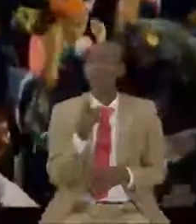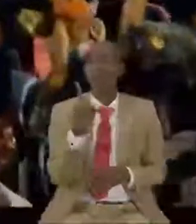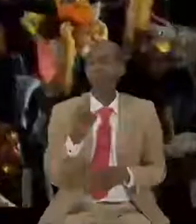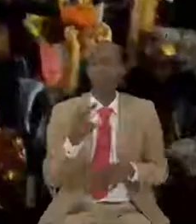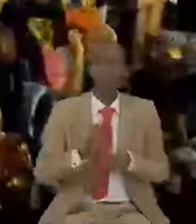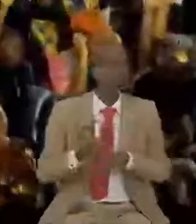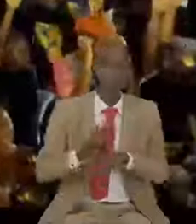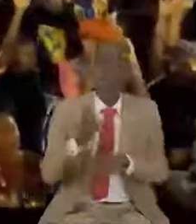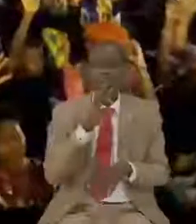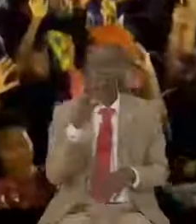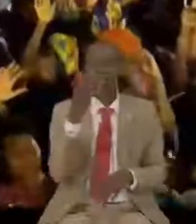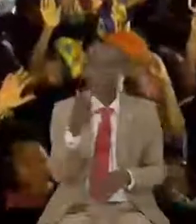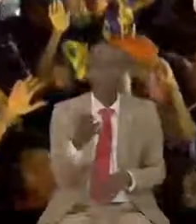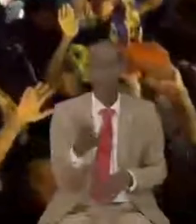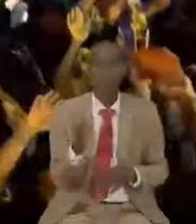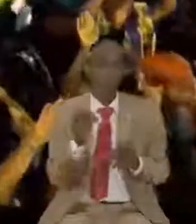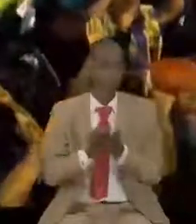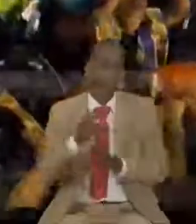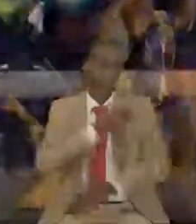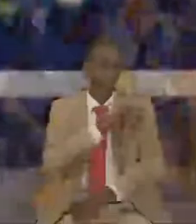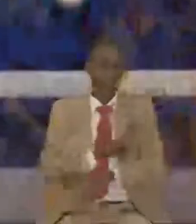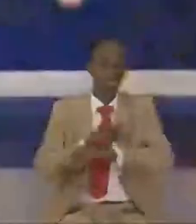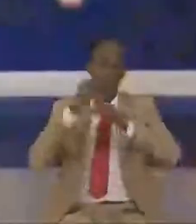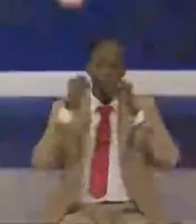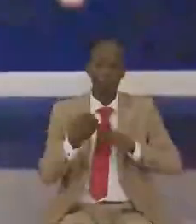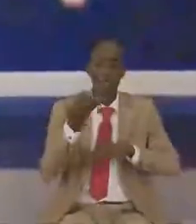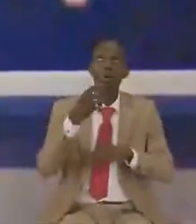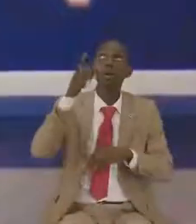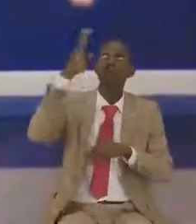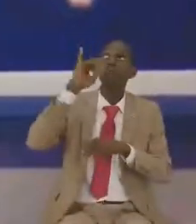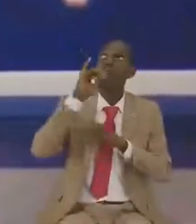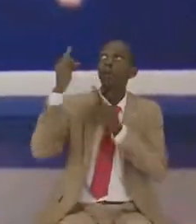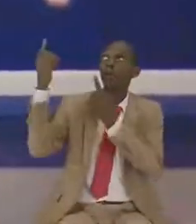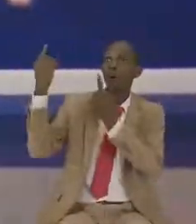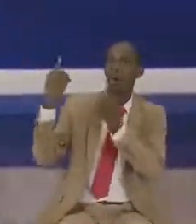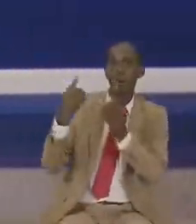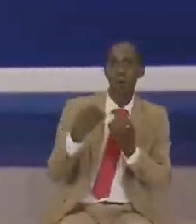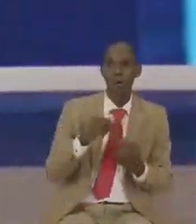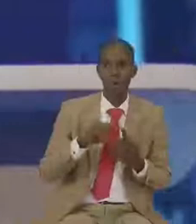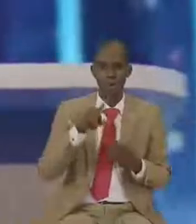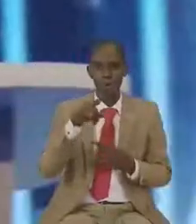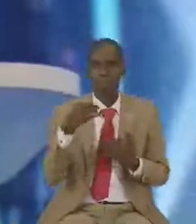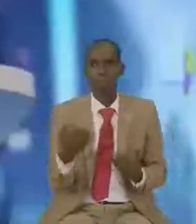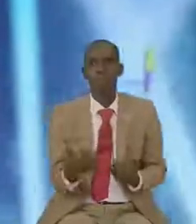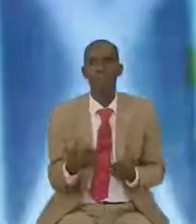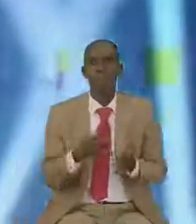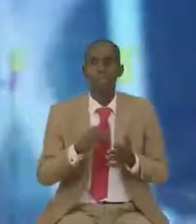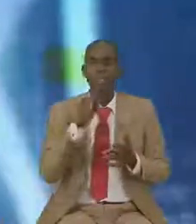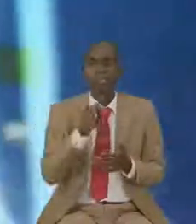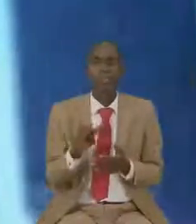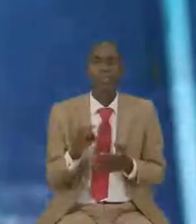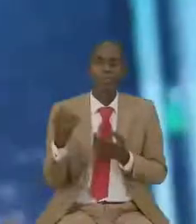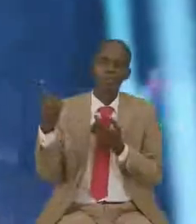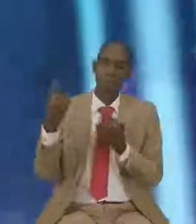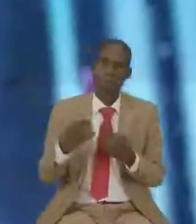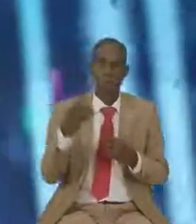soyez, quelle que soit l'assemblée, vous trouvez, la toute puissance de Dieu